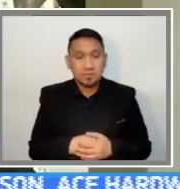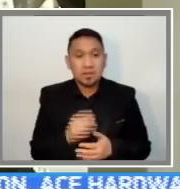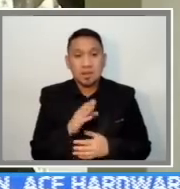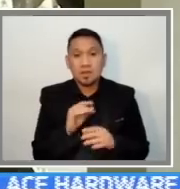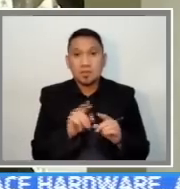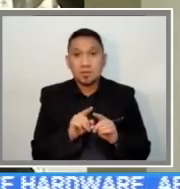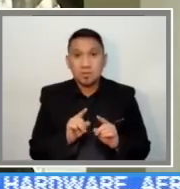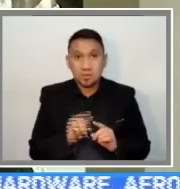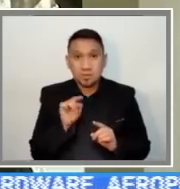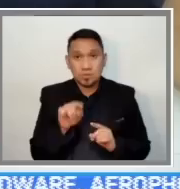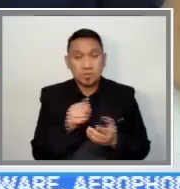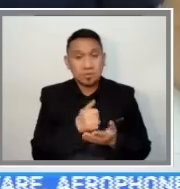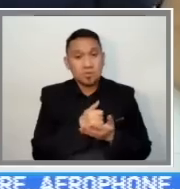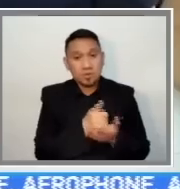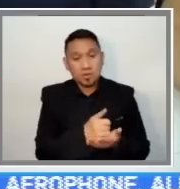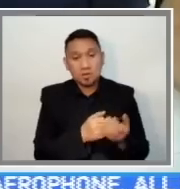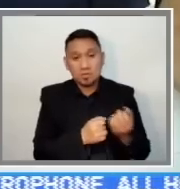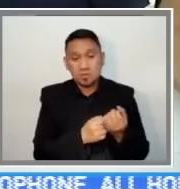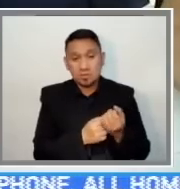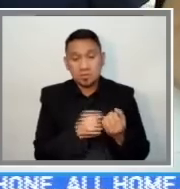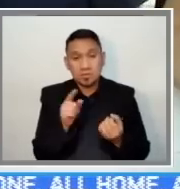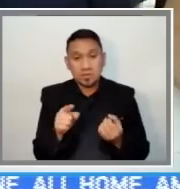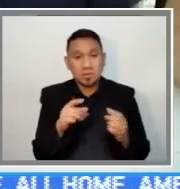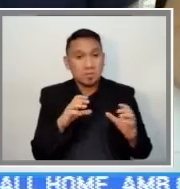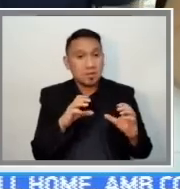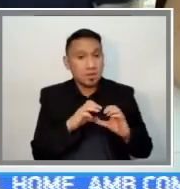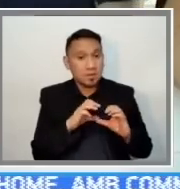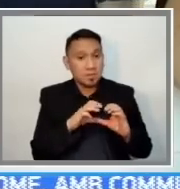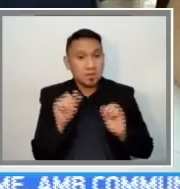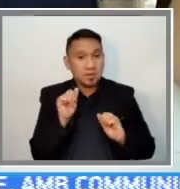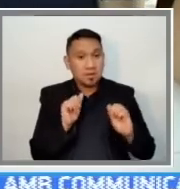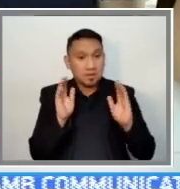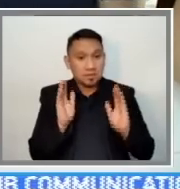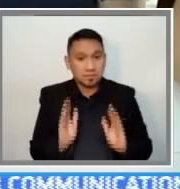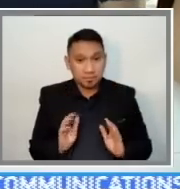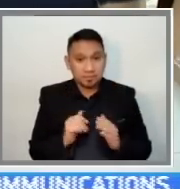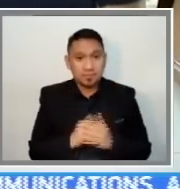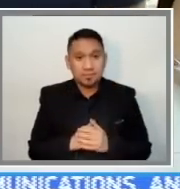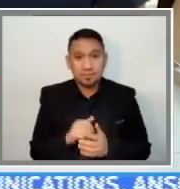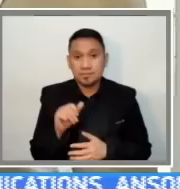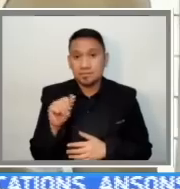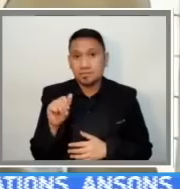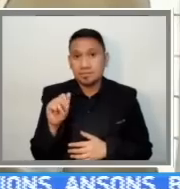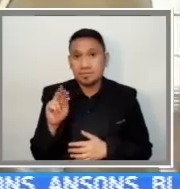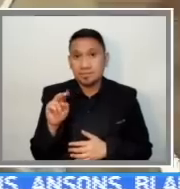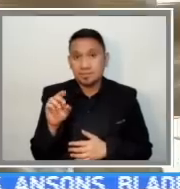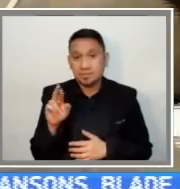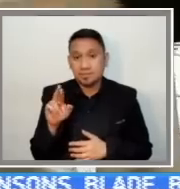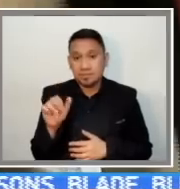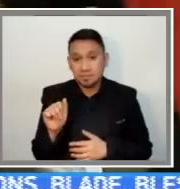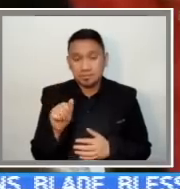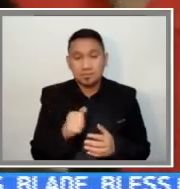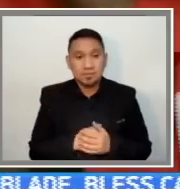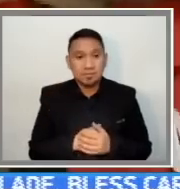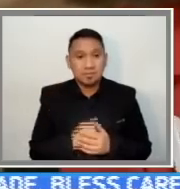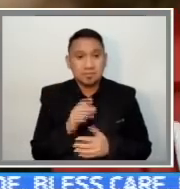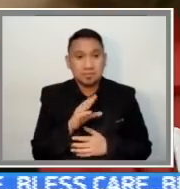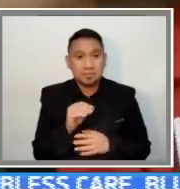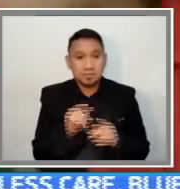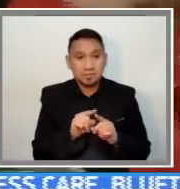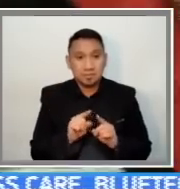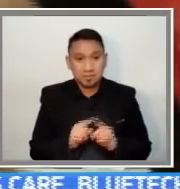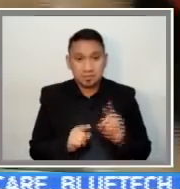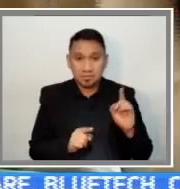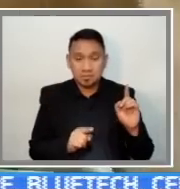tumulong sa kampanya si Kapuso actress at Love Before Sunrise star Andrea Torres at aktres at veterinaryong si Charmaine